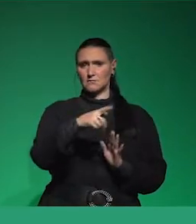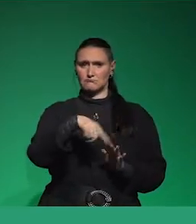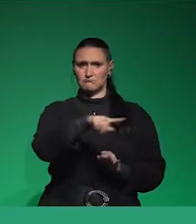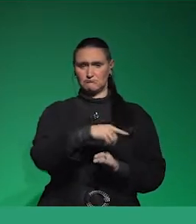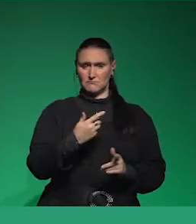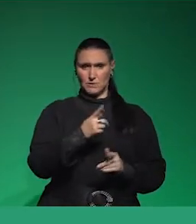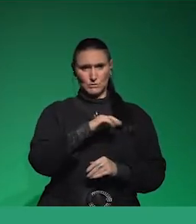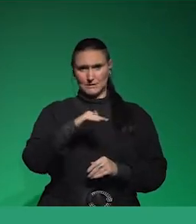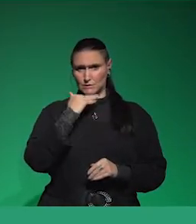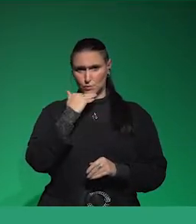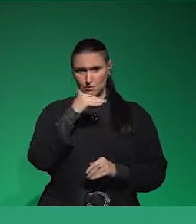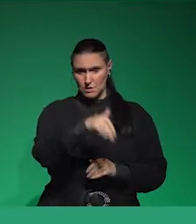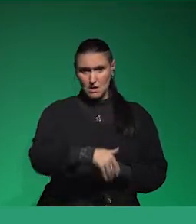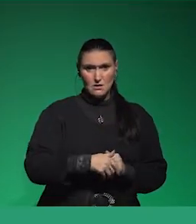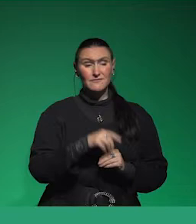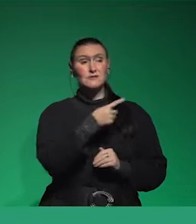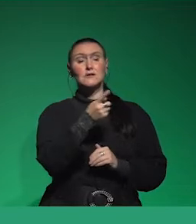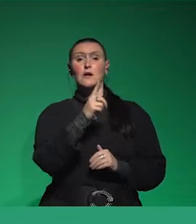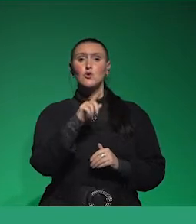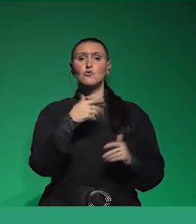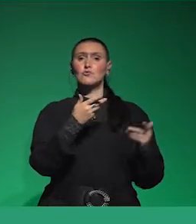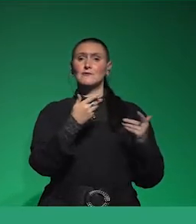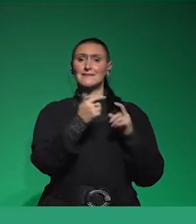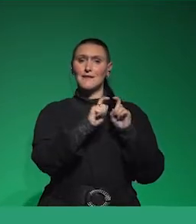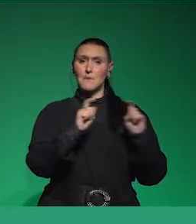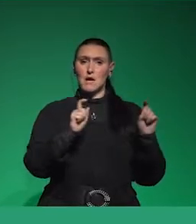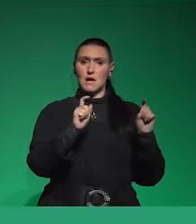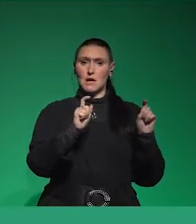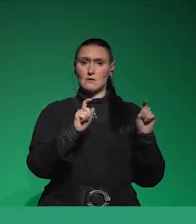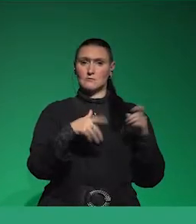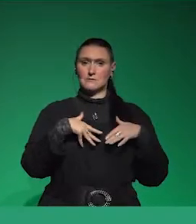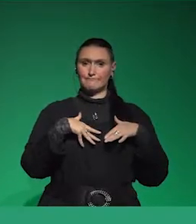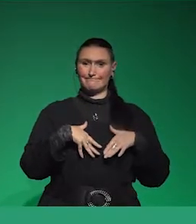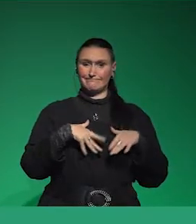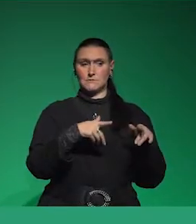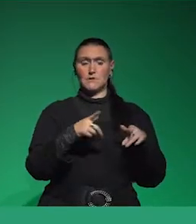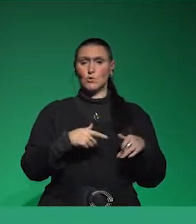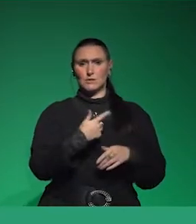diesem Thema auskennen. Und das heißt, auch hier gibt es eine Knappheit.